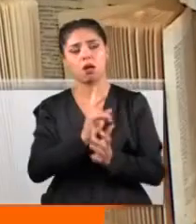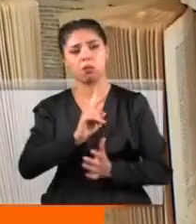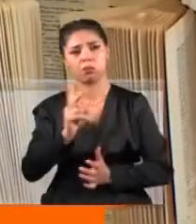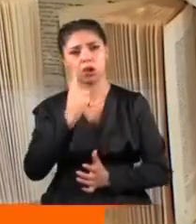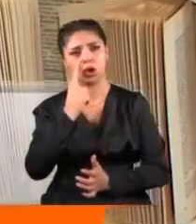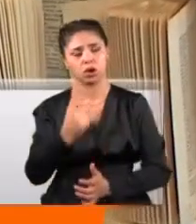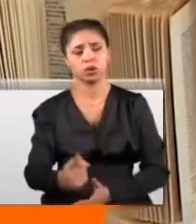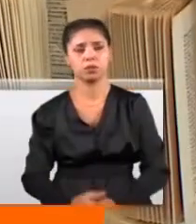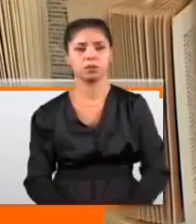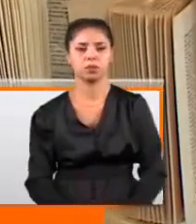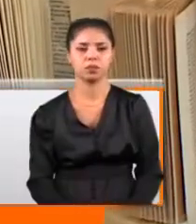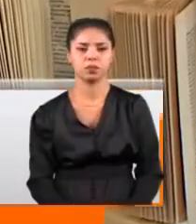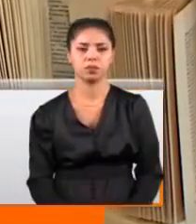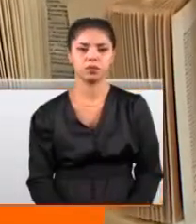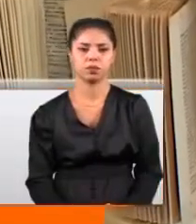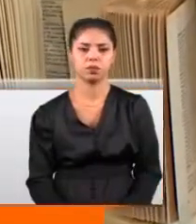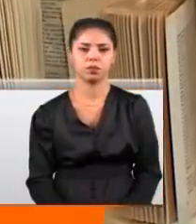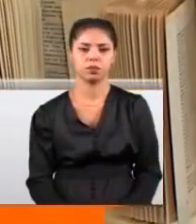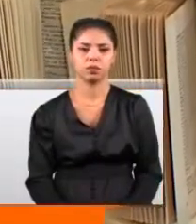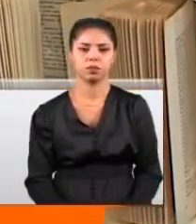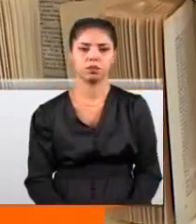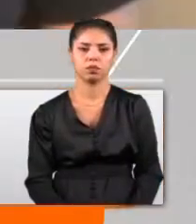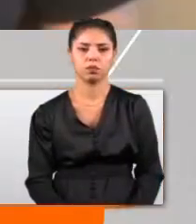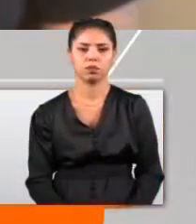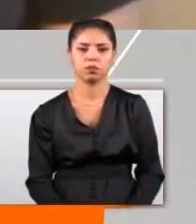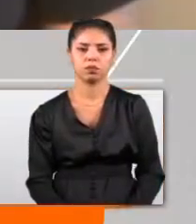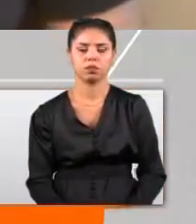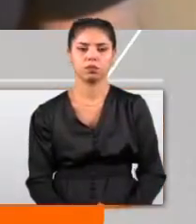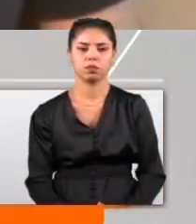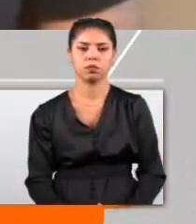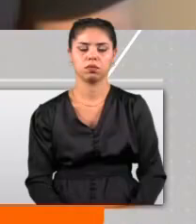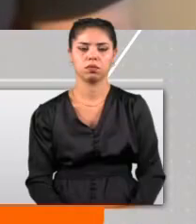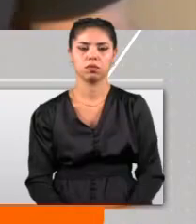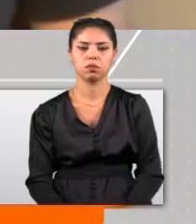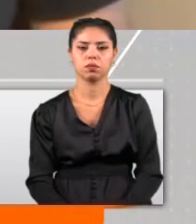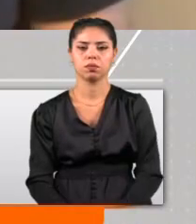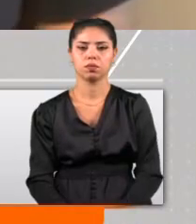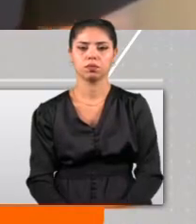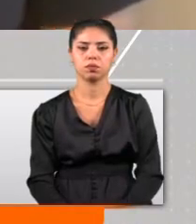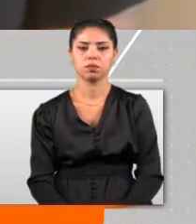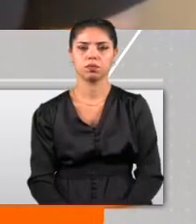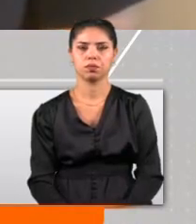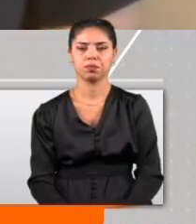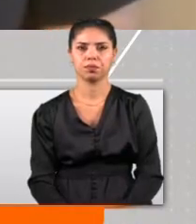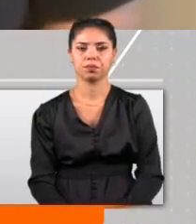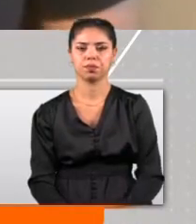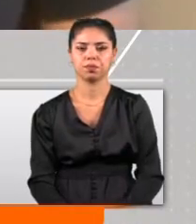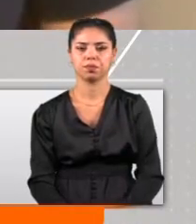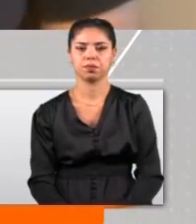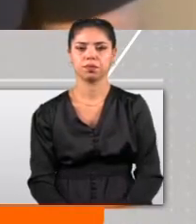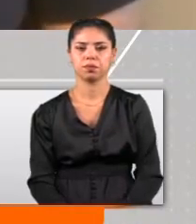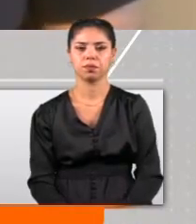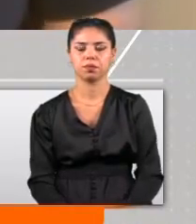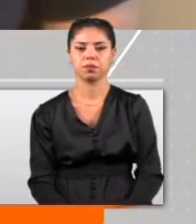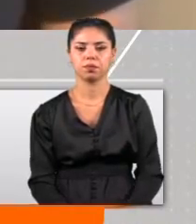süreçler yaşamaması adına tek kelimelik bir şifremiz var aslında ilişki. Çocuklara IP bilgisi de bilindiği için uzaktan erişim sağlanıp